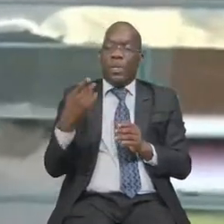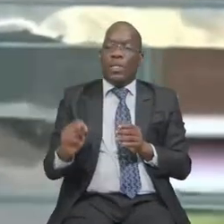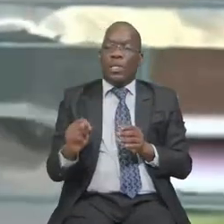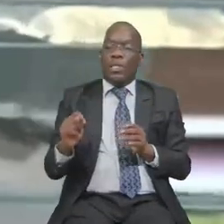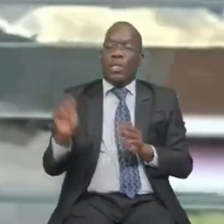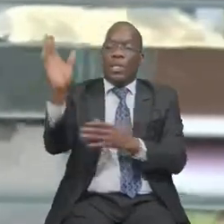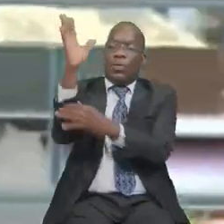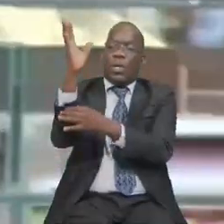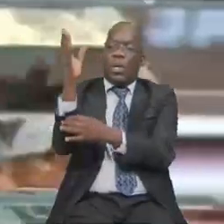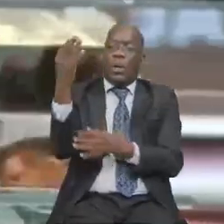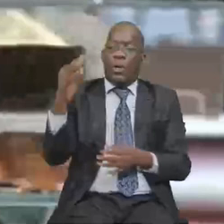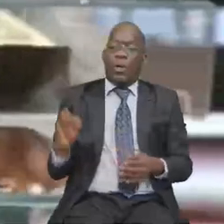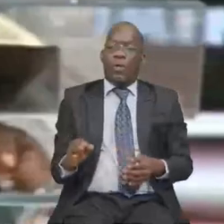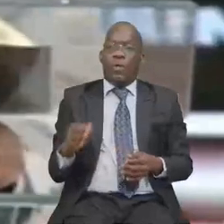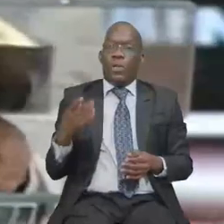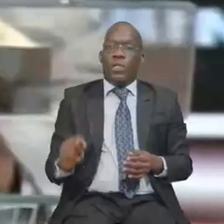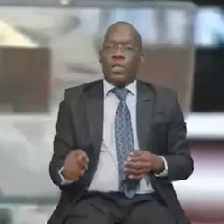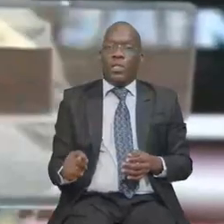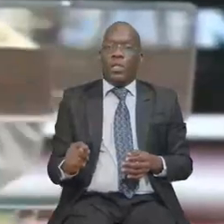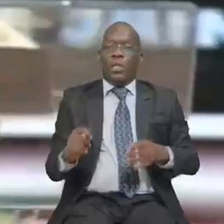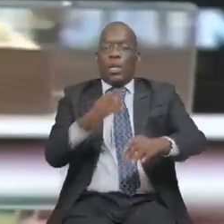notre capitaine. Troisième point maintenant.